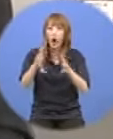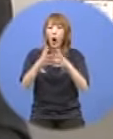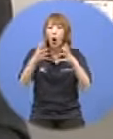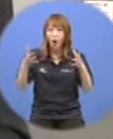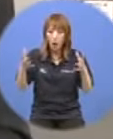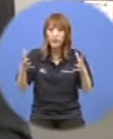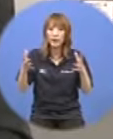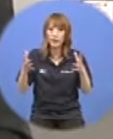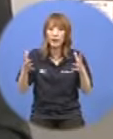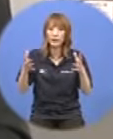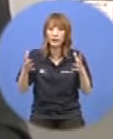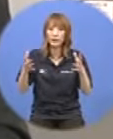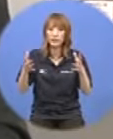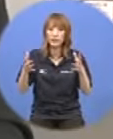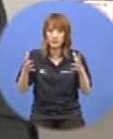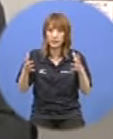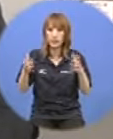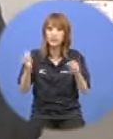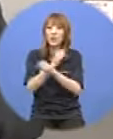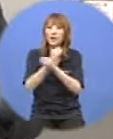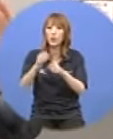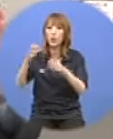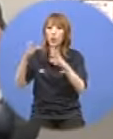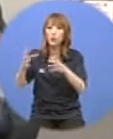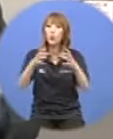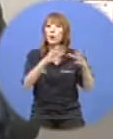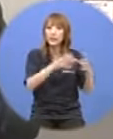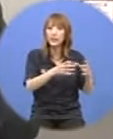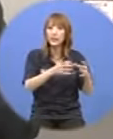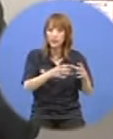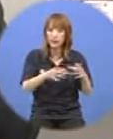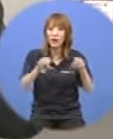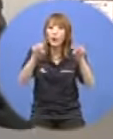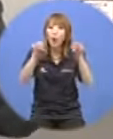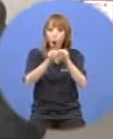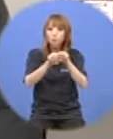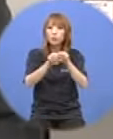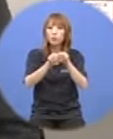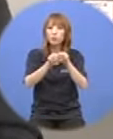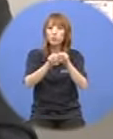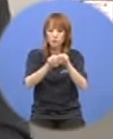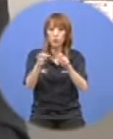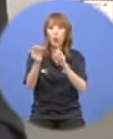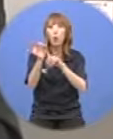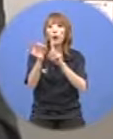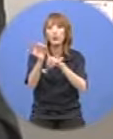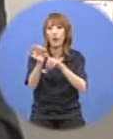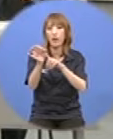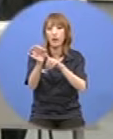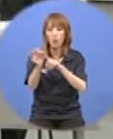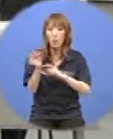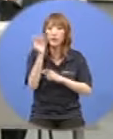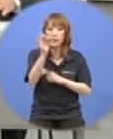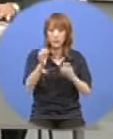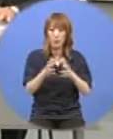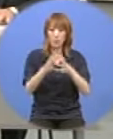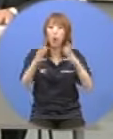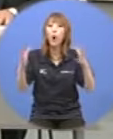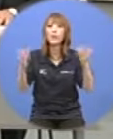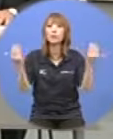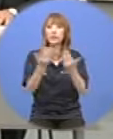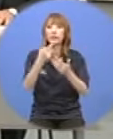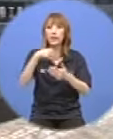で産業ごとに何億円とか何十億円もかけるやつがドーンとやってですね、みんなで大きくなろうと、うん、もう一つはね、工